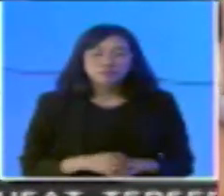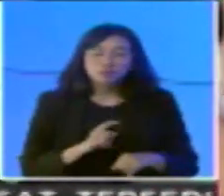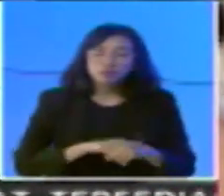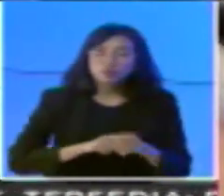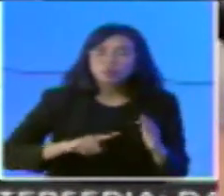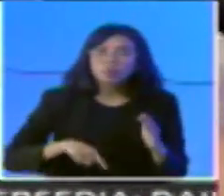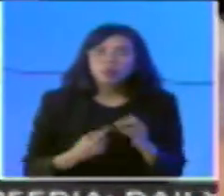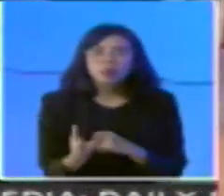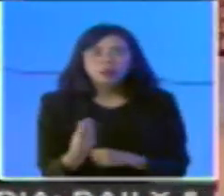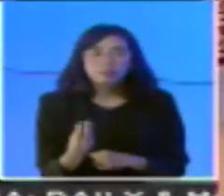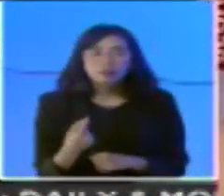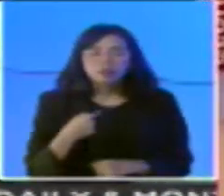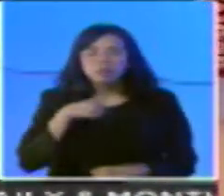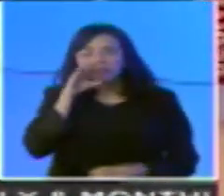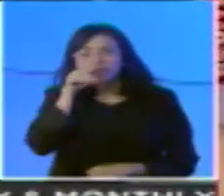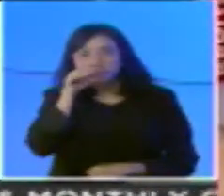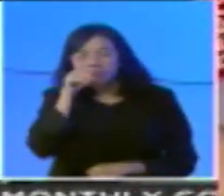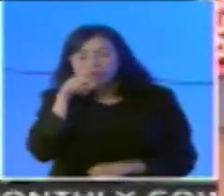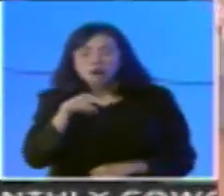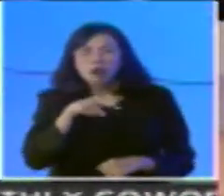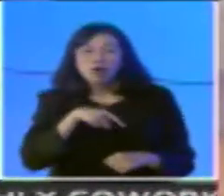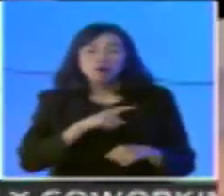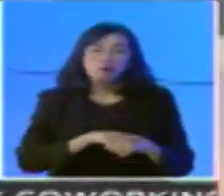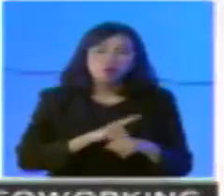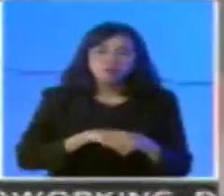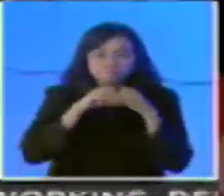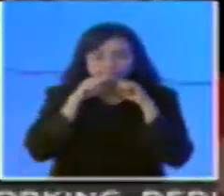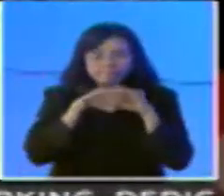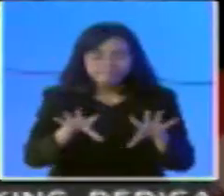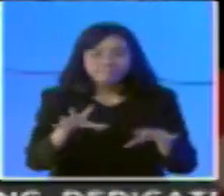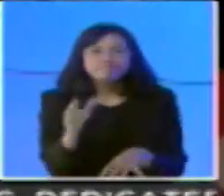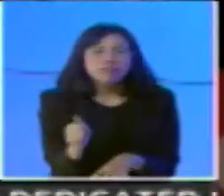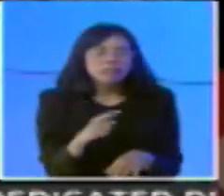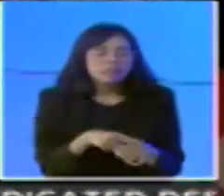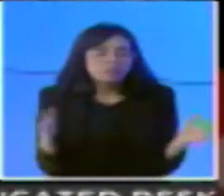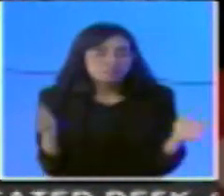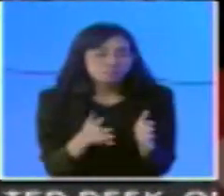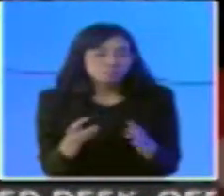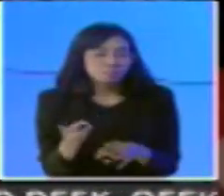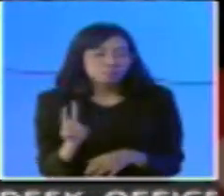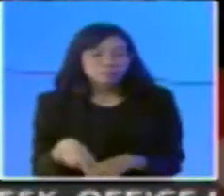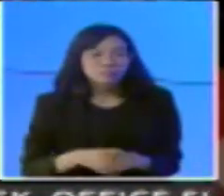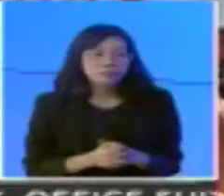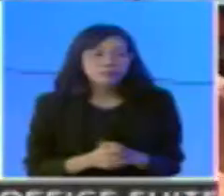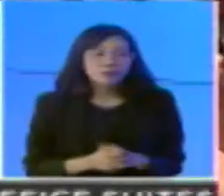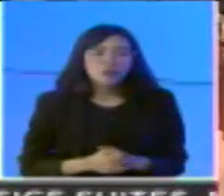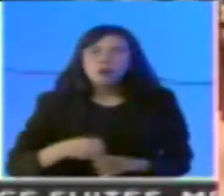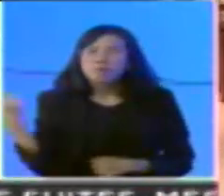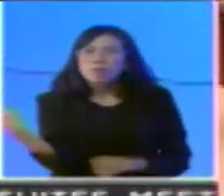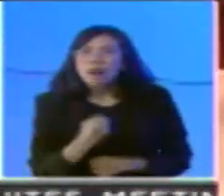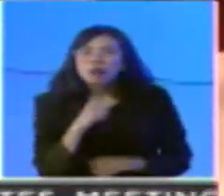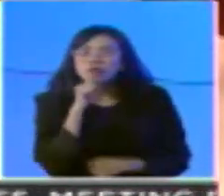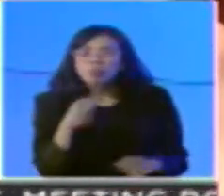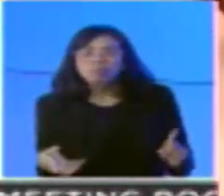mulai saat saya menyampaikan informasi ini. Pengungkapan pelaku di balik penyerangan terhadap penyidik